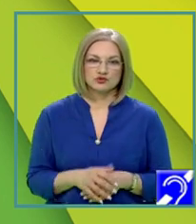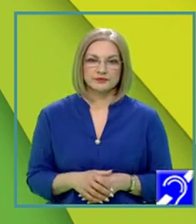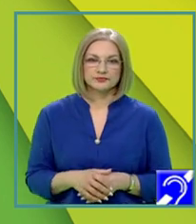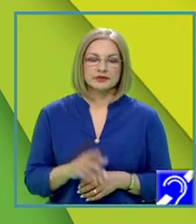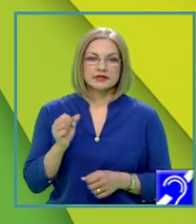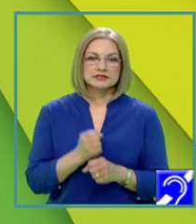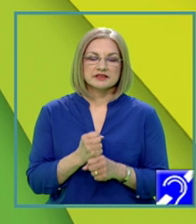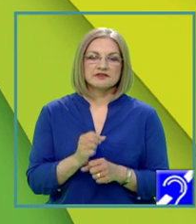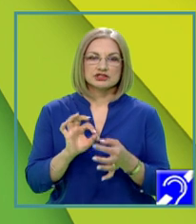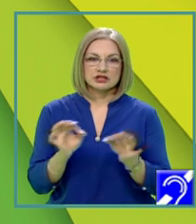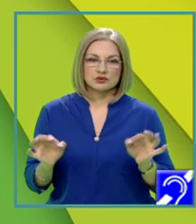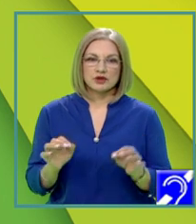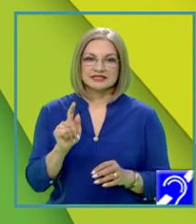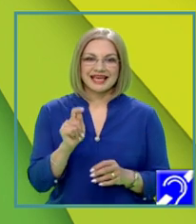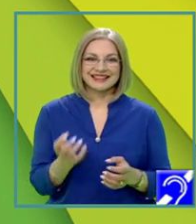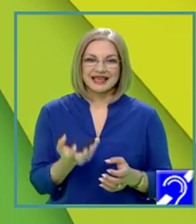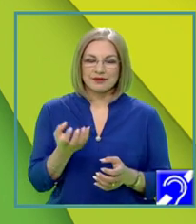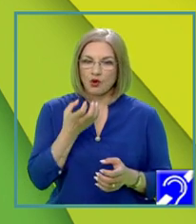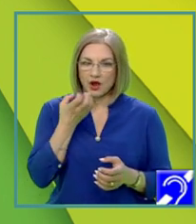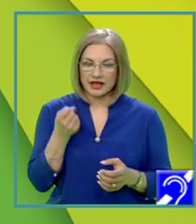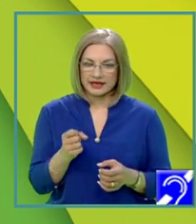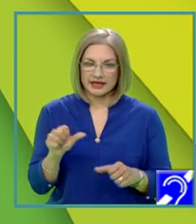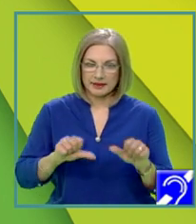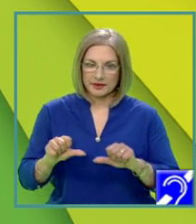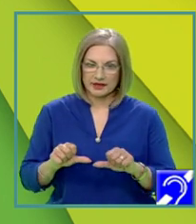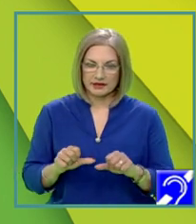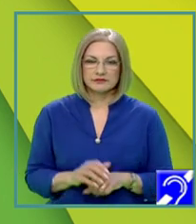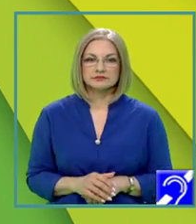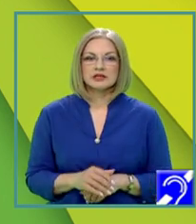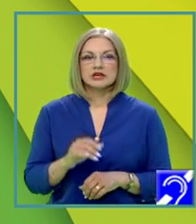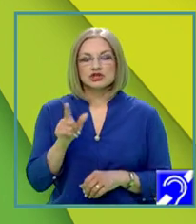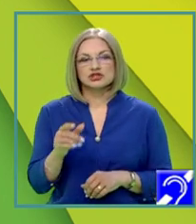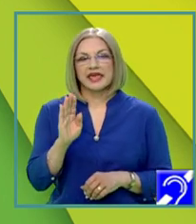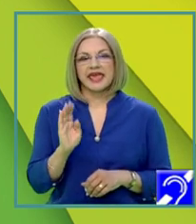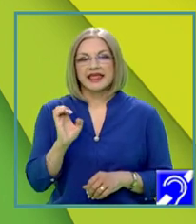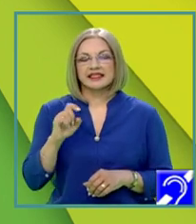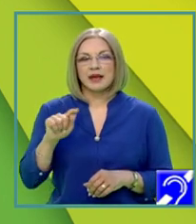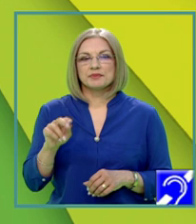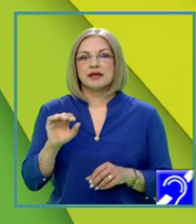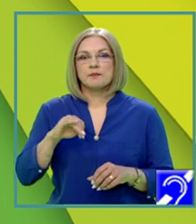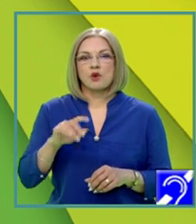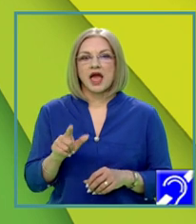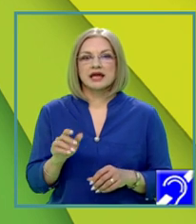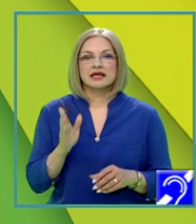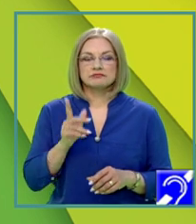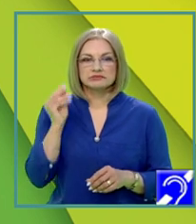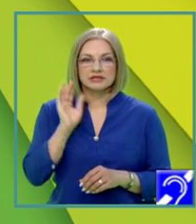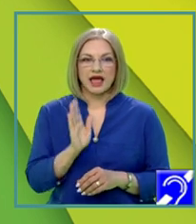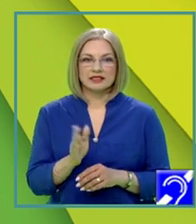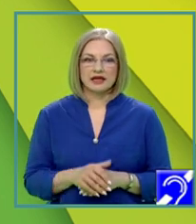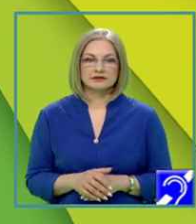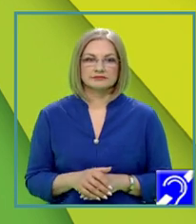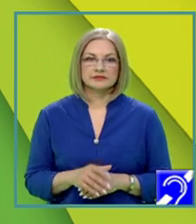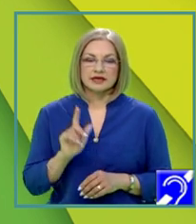ecuația termochimic ă amintită respectiv în tălpile molare de formare standarde vom avea nevoie